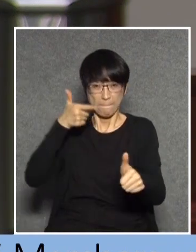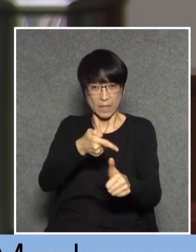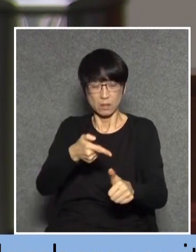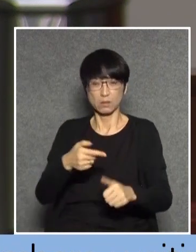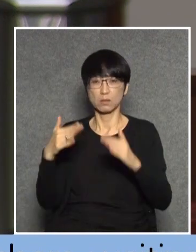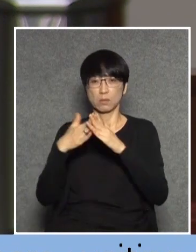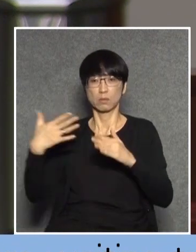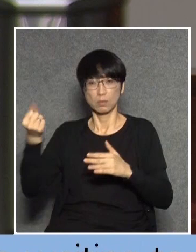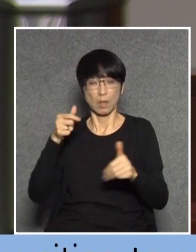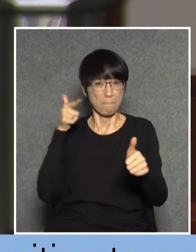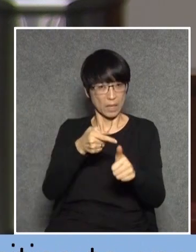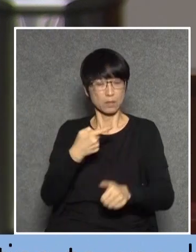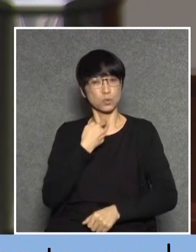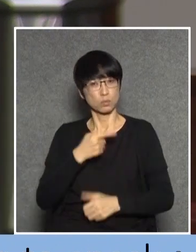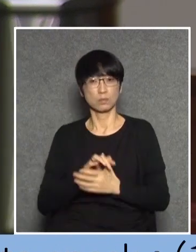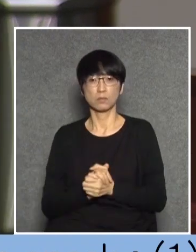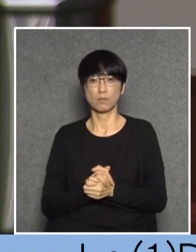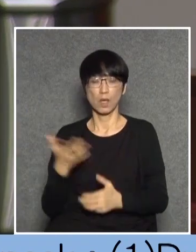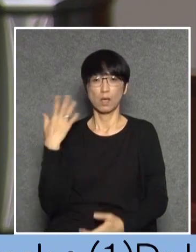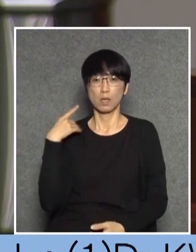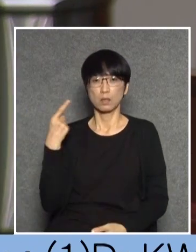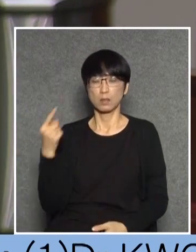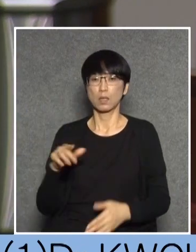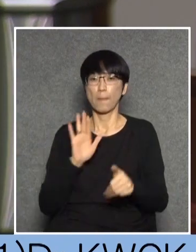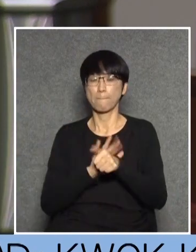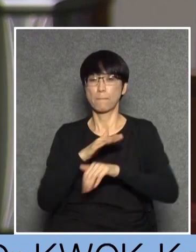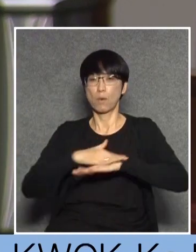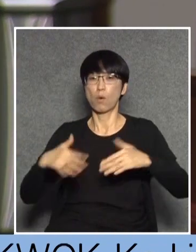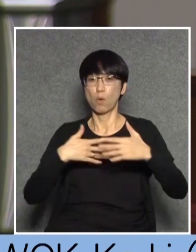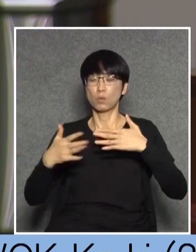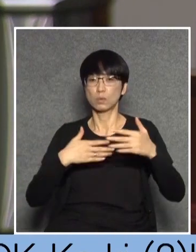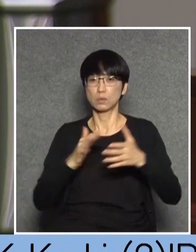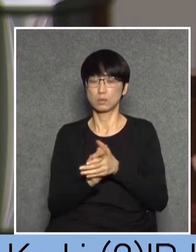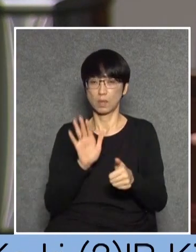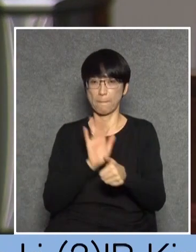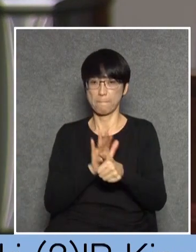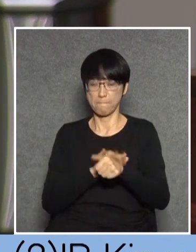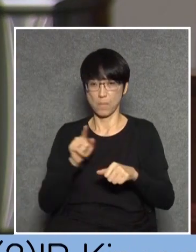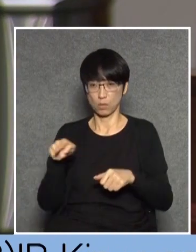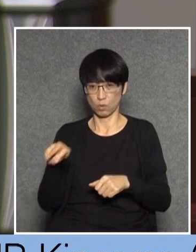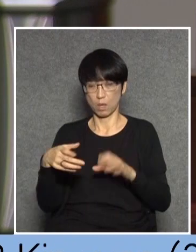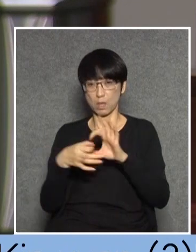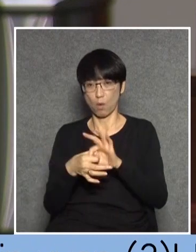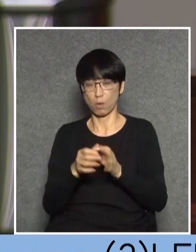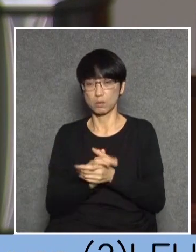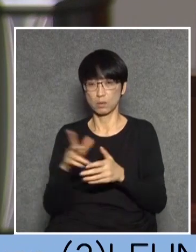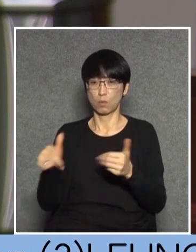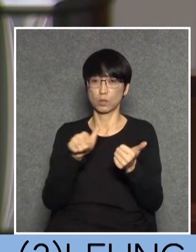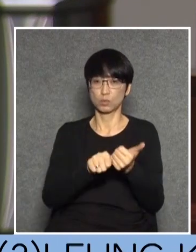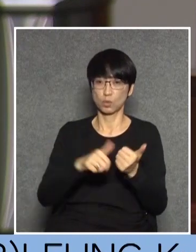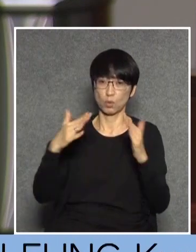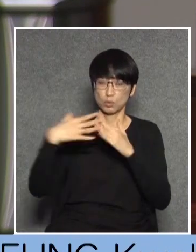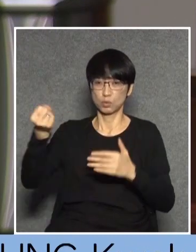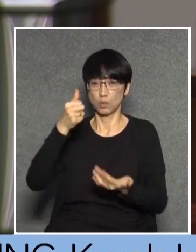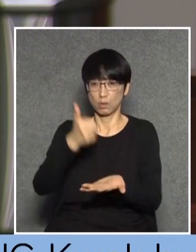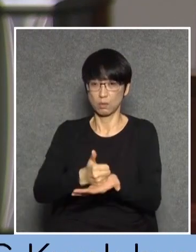主席？昨日我哋开保安事务委员会讲机场保安问题同佢有关嘅，揾个助理处长嚟。呢、